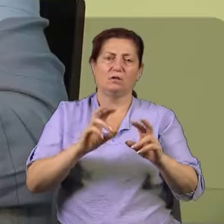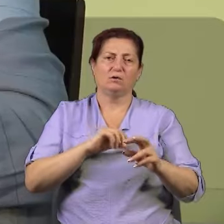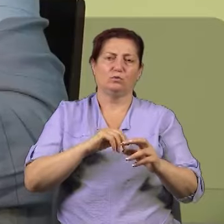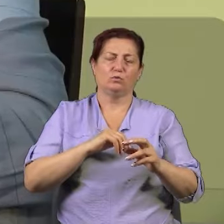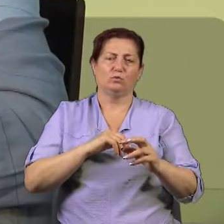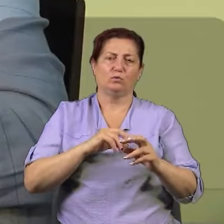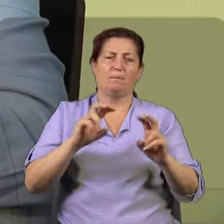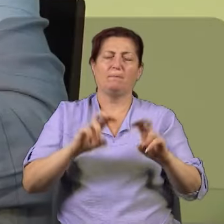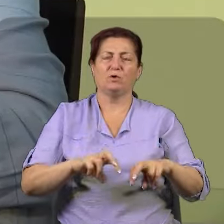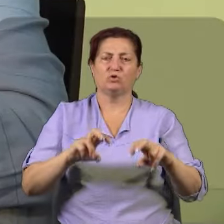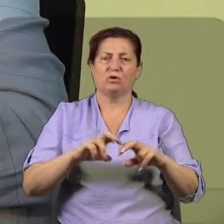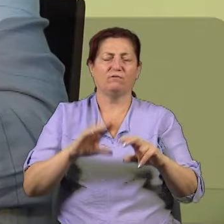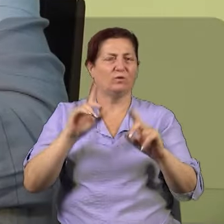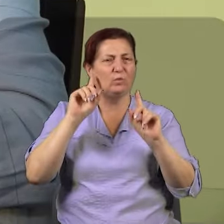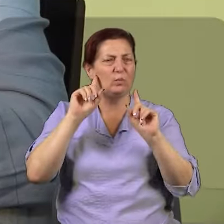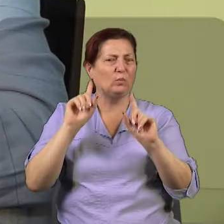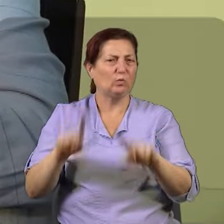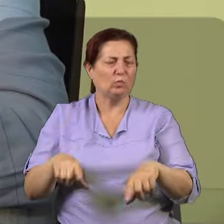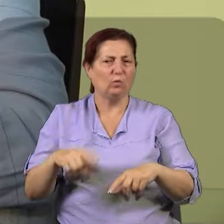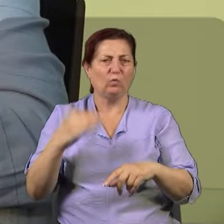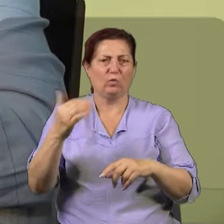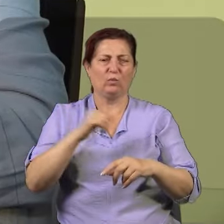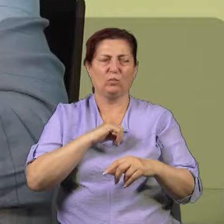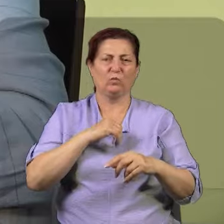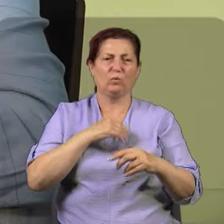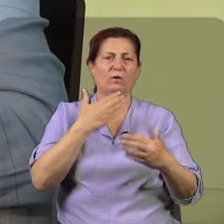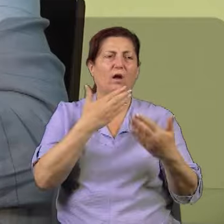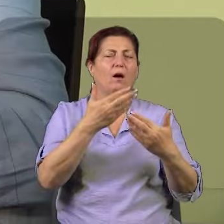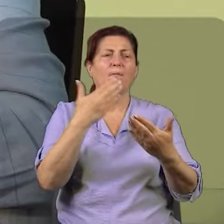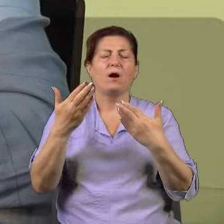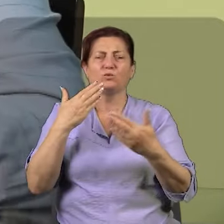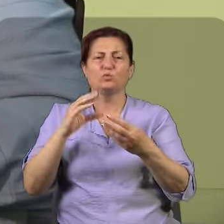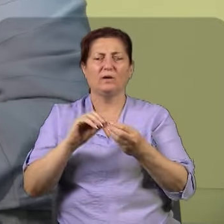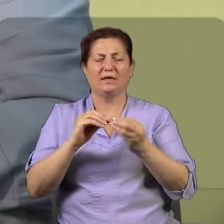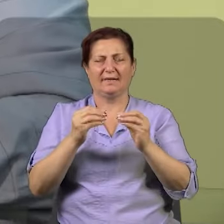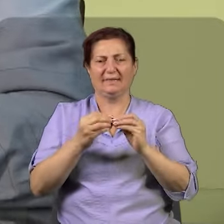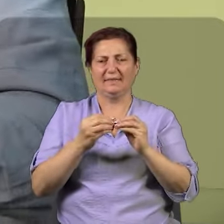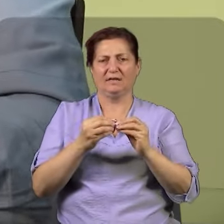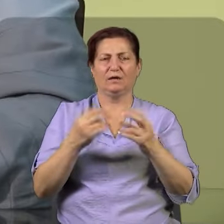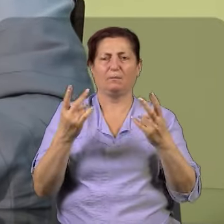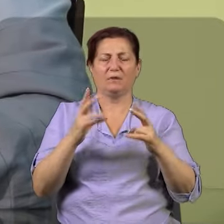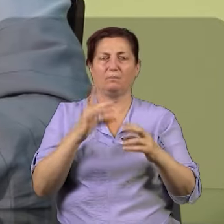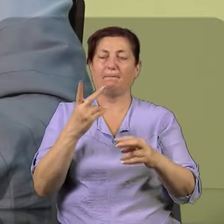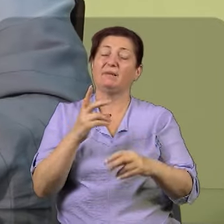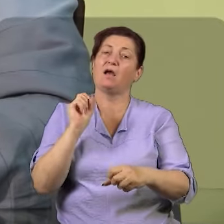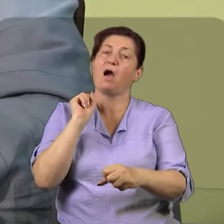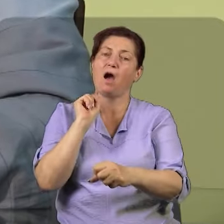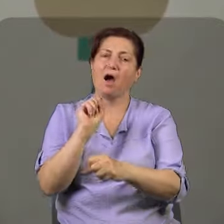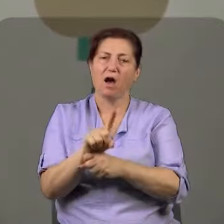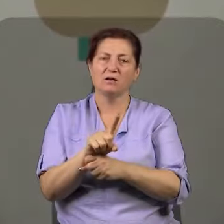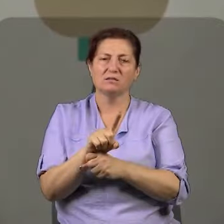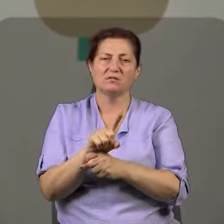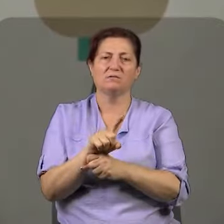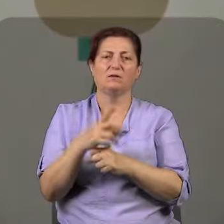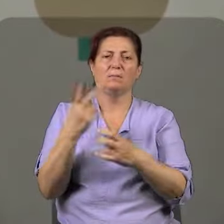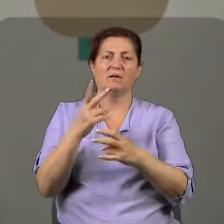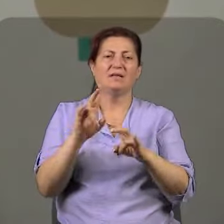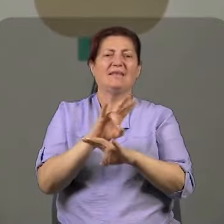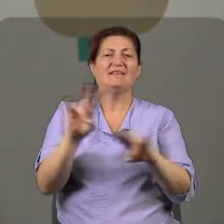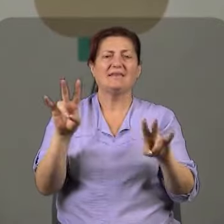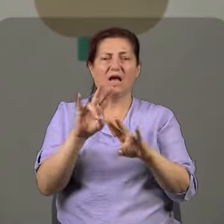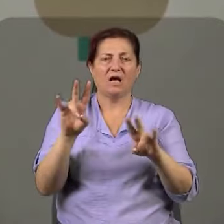թողնել իրանց վրա, որ իրանք ինքնուրույն համագործակցելով այդ խնդիրը կլուծեն, պետք է հանձնարարվի, հա, եթե նույնիսկ իրանցով նախարարություններով